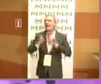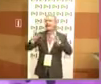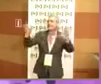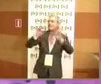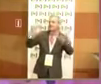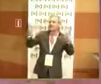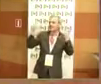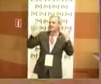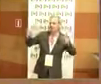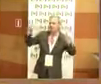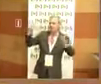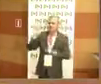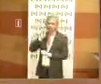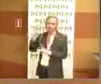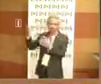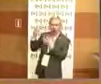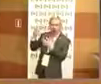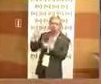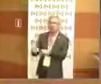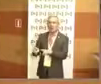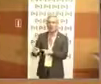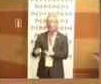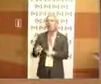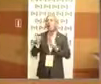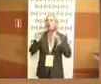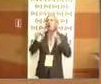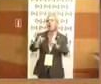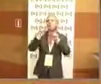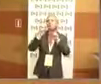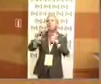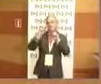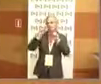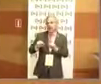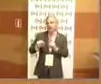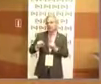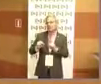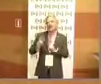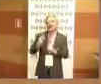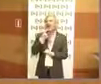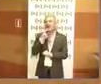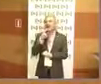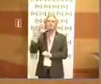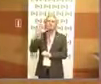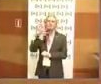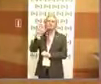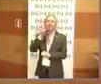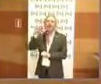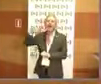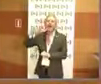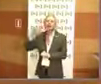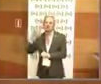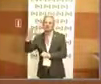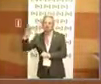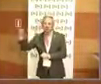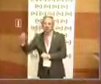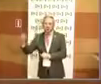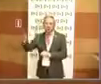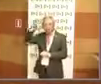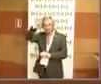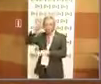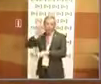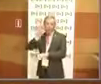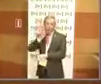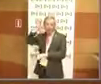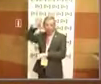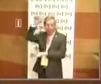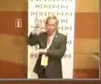della violenza dagli uomini, opponendosi, diciamolo, al machismo che emerge da politiche